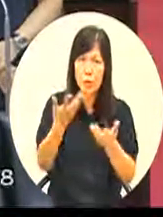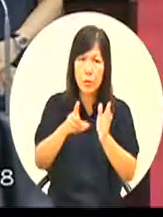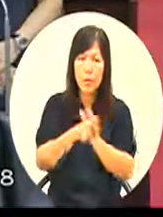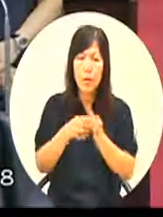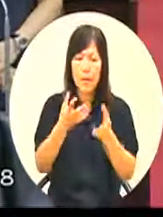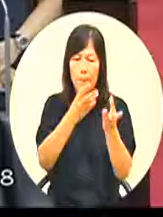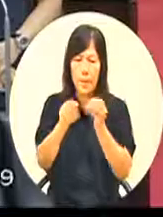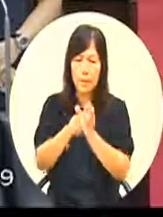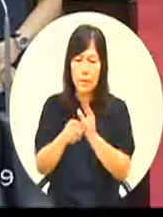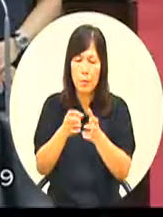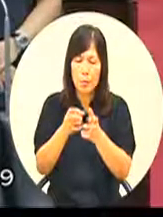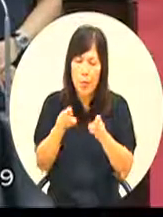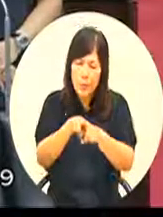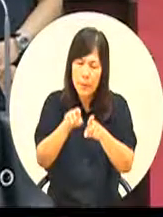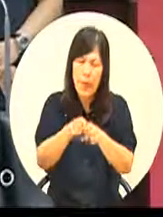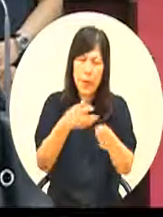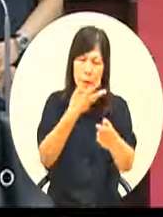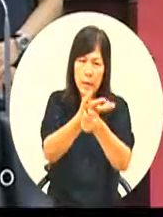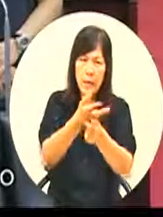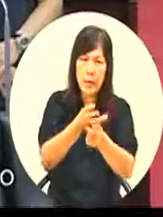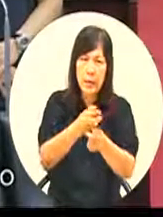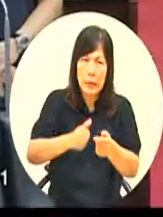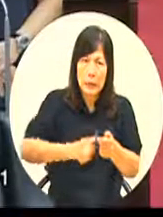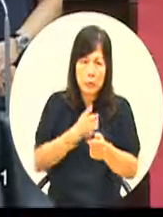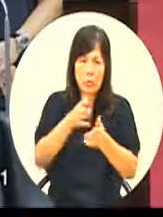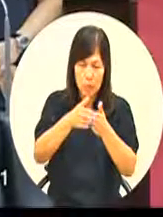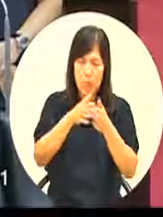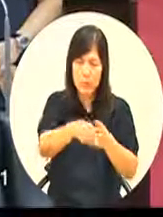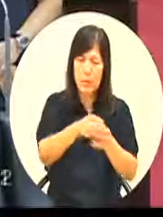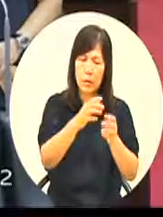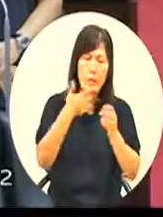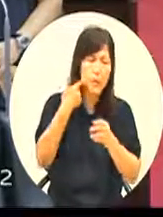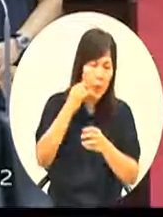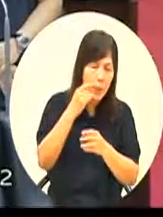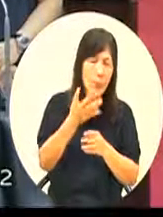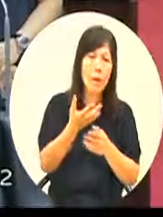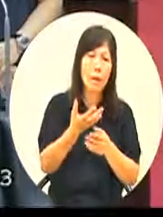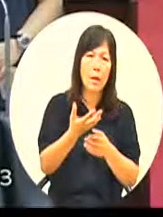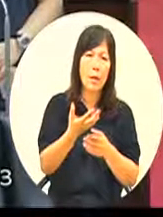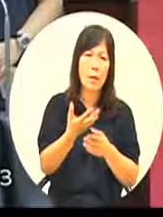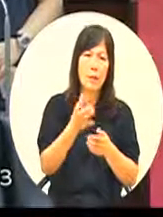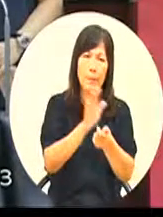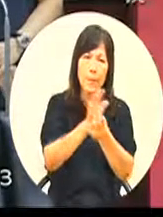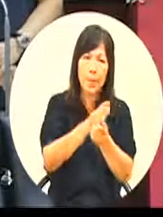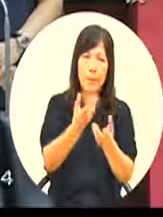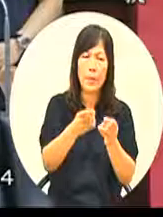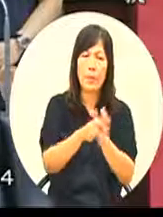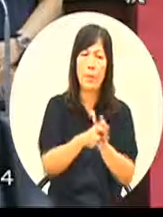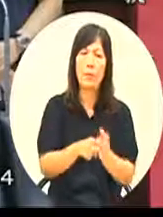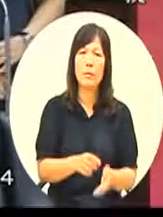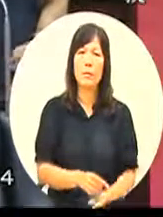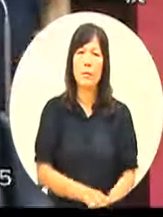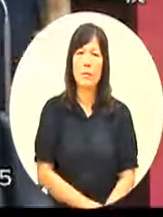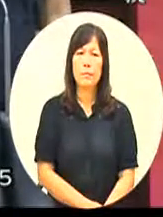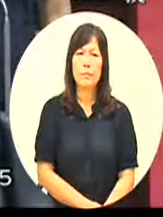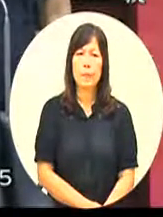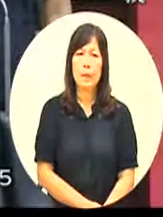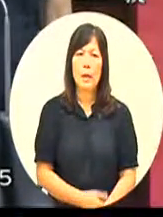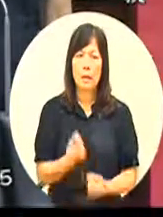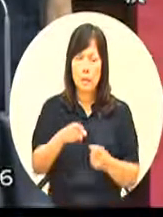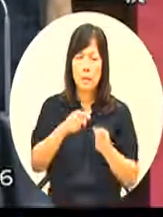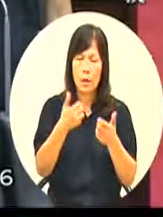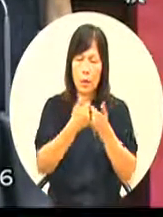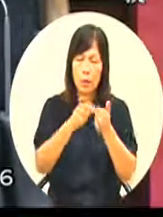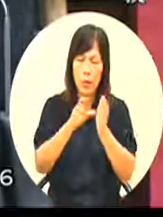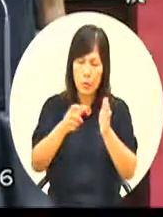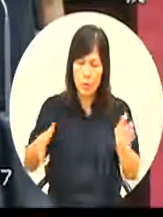办法普及的落实到更需要的一些家长，更需要的一些我们的市民朋友。那我在这个会期我会